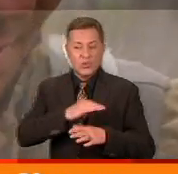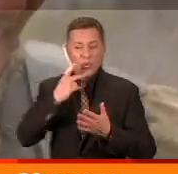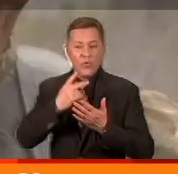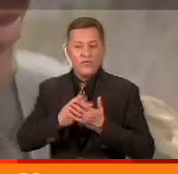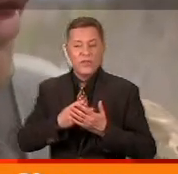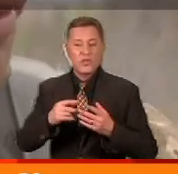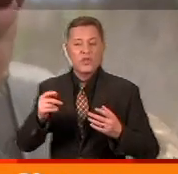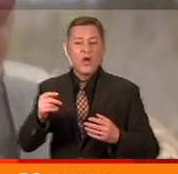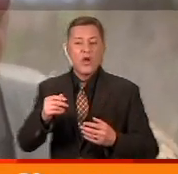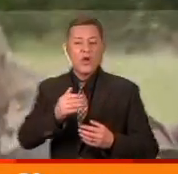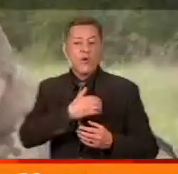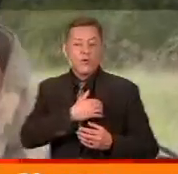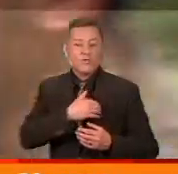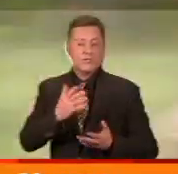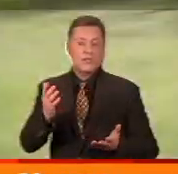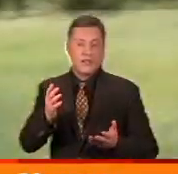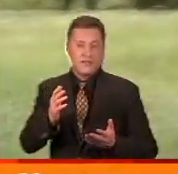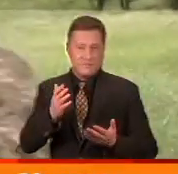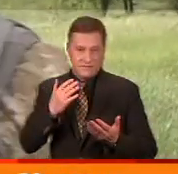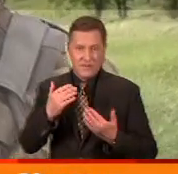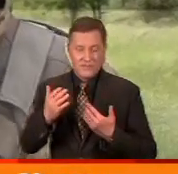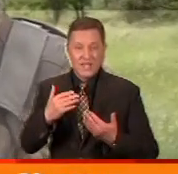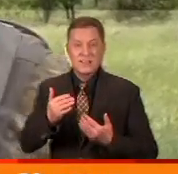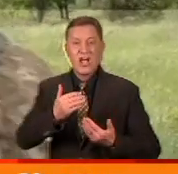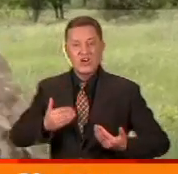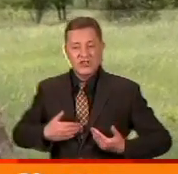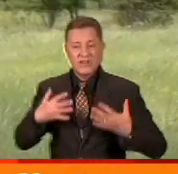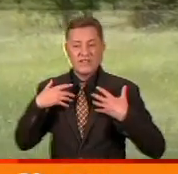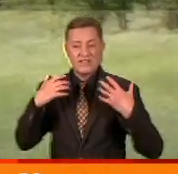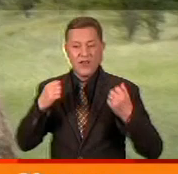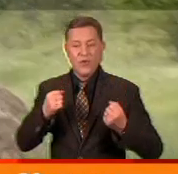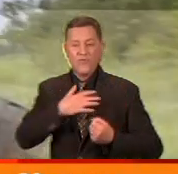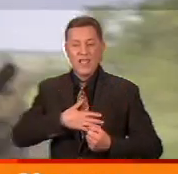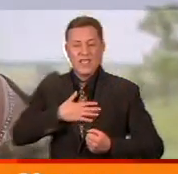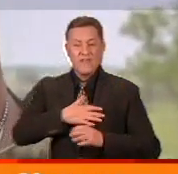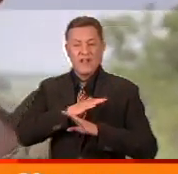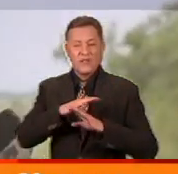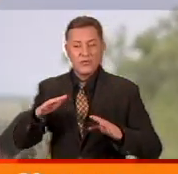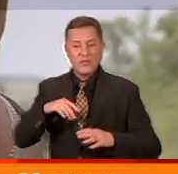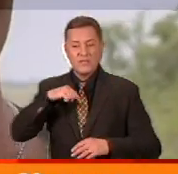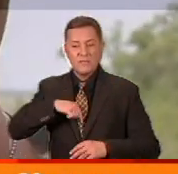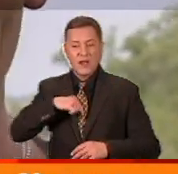ще хочеться такого. Живе, здорове, не хвилюйтесь. От, моральний дух.